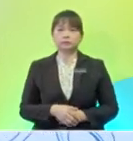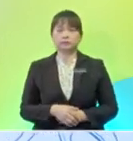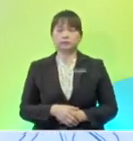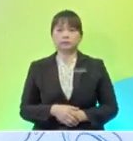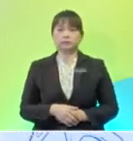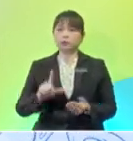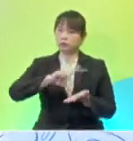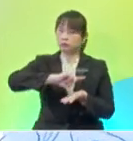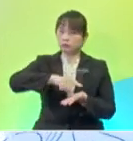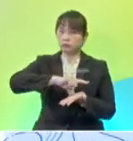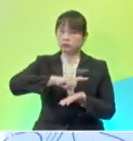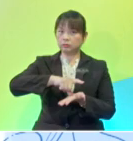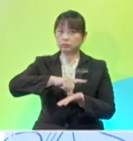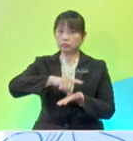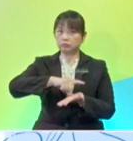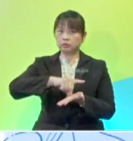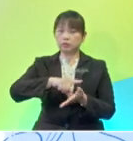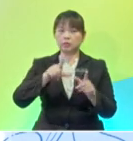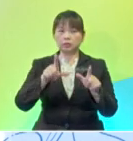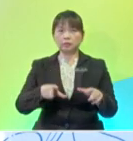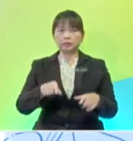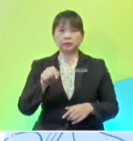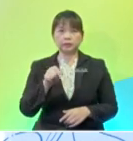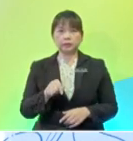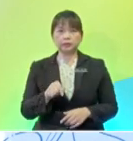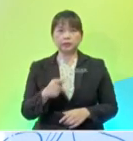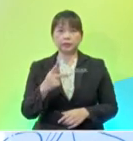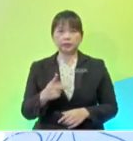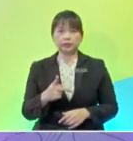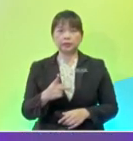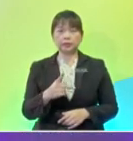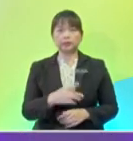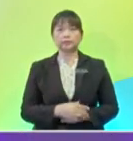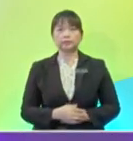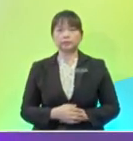pada titik ini Pakde titik Q dan Q Prime